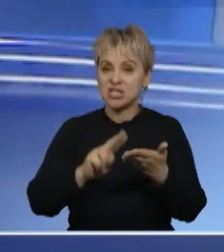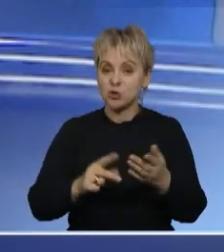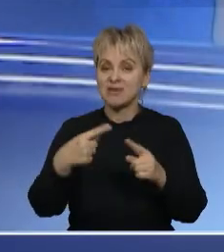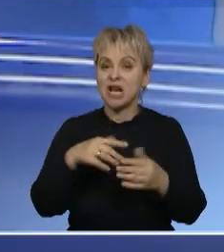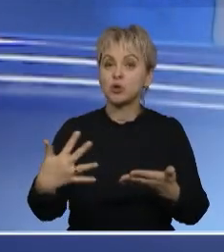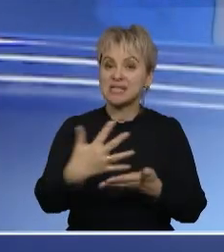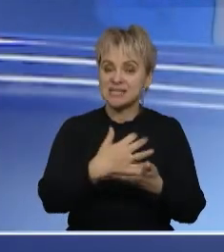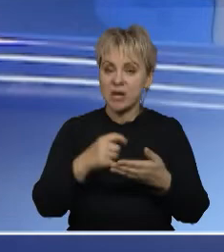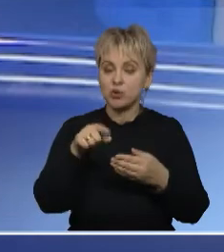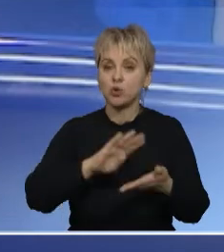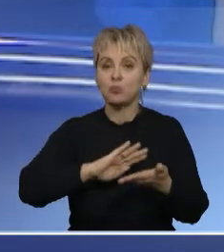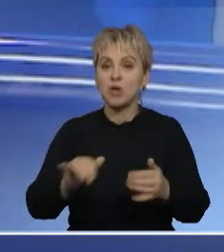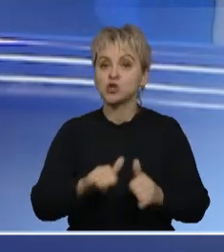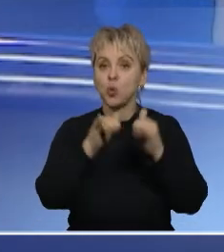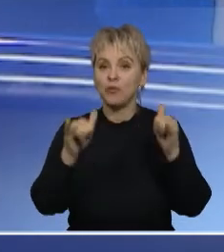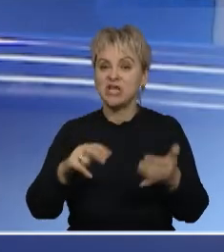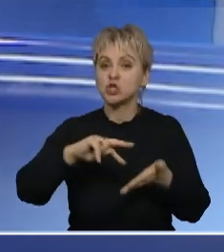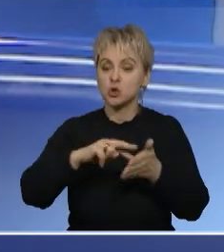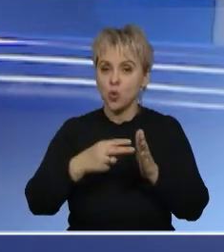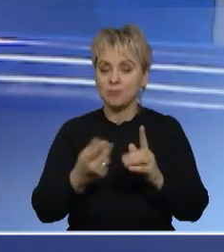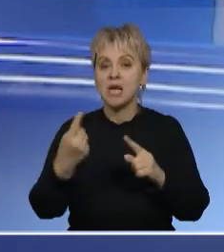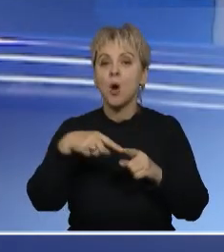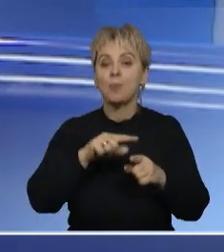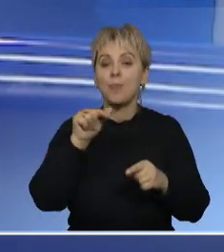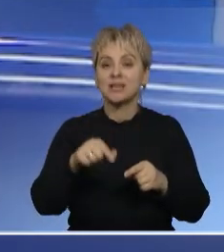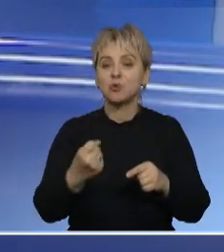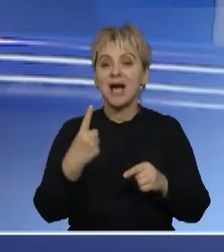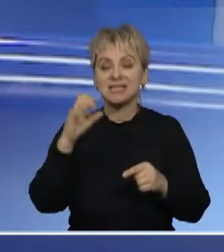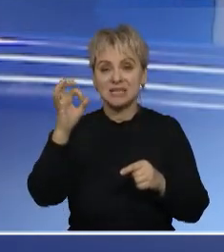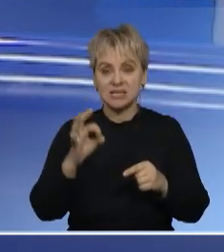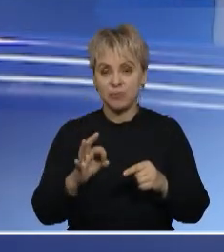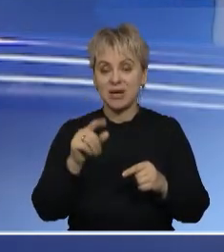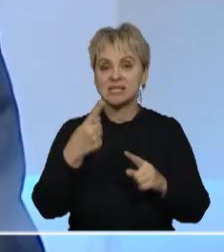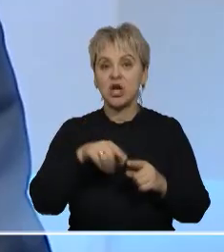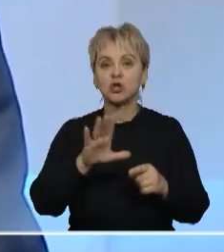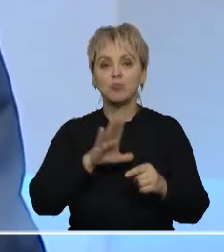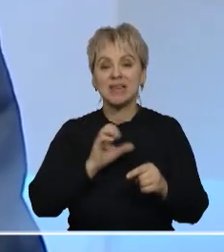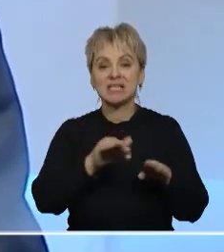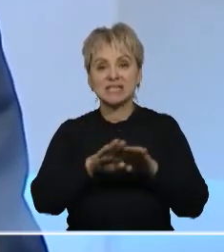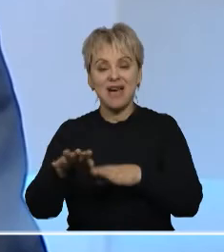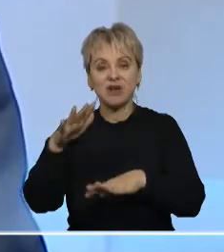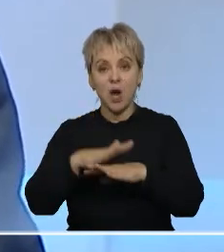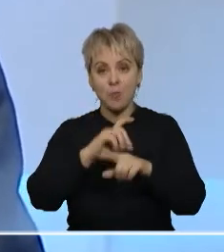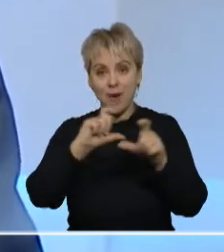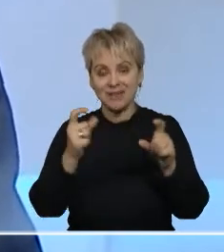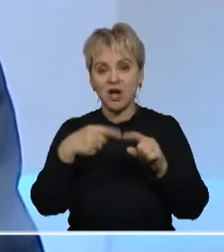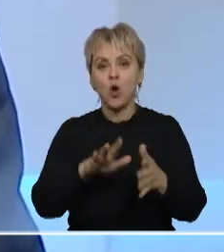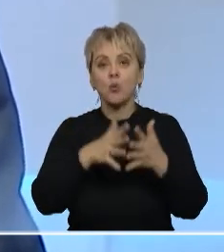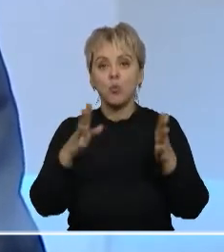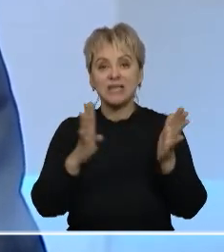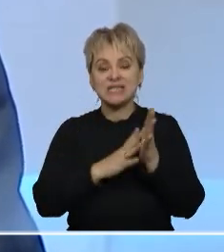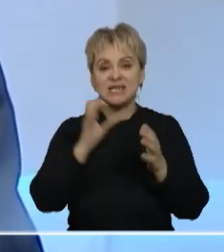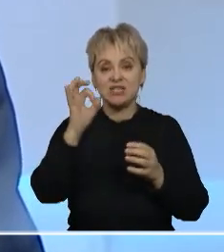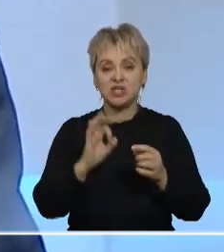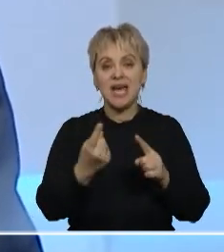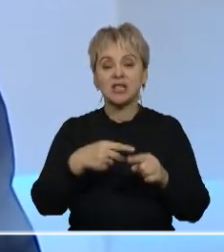они собирают, без увеличения стоимости, потому что 11% – это была ставка банка, при этом более 9% –